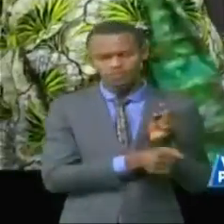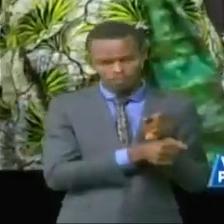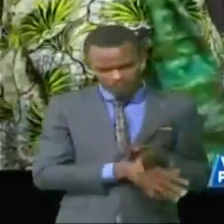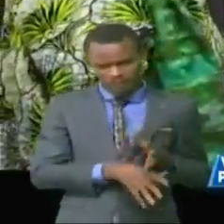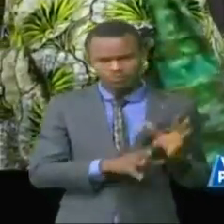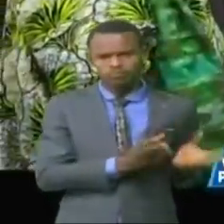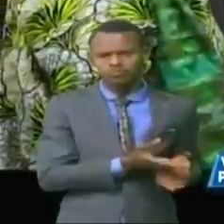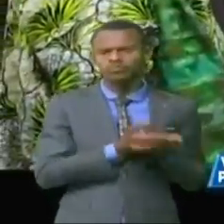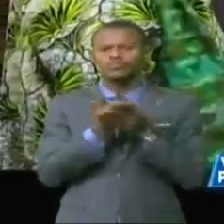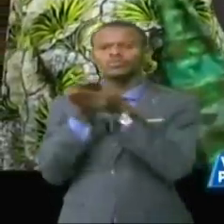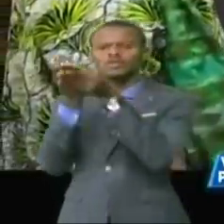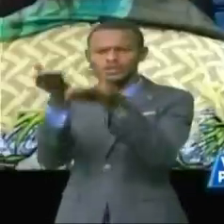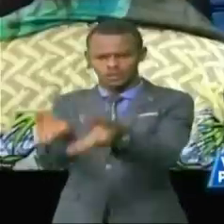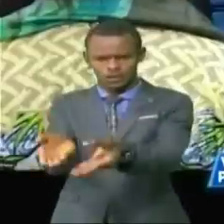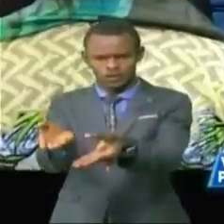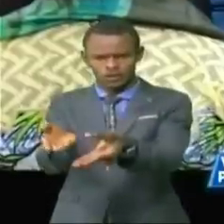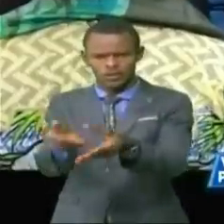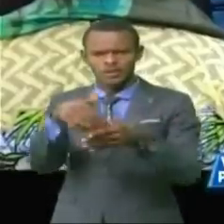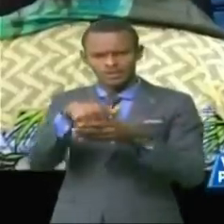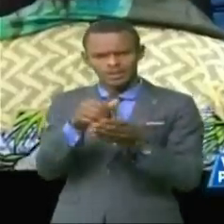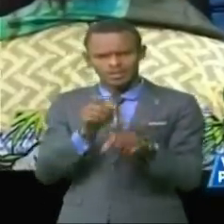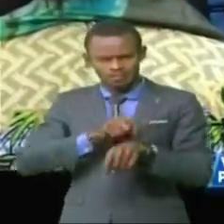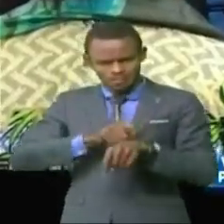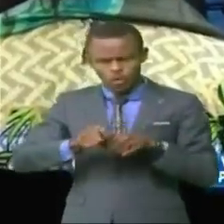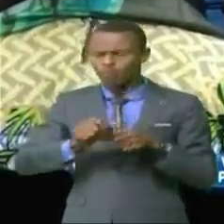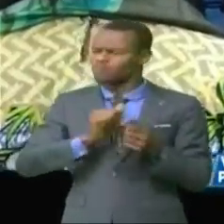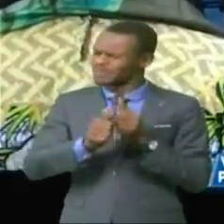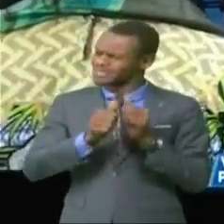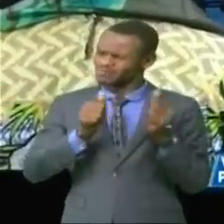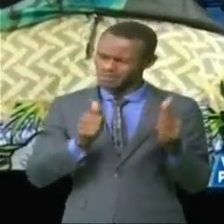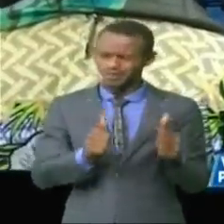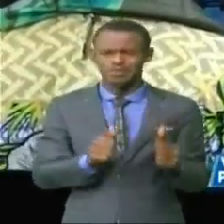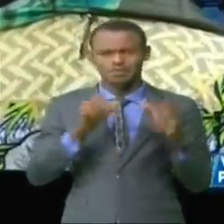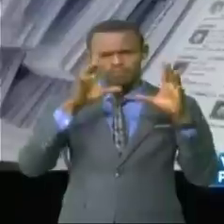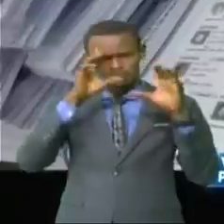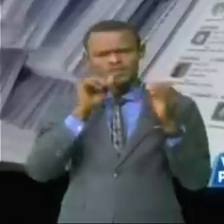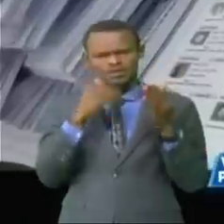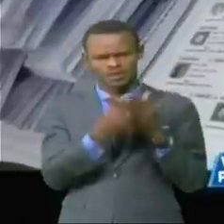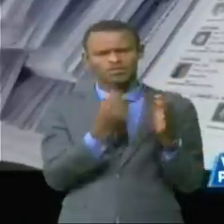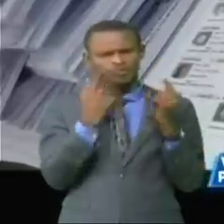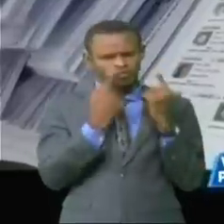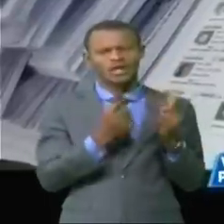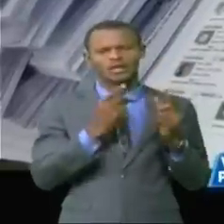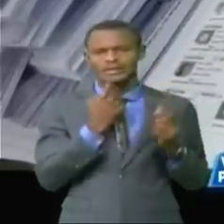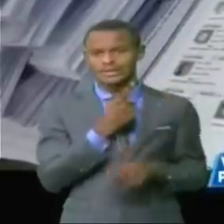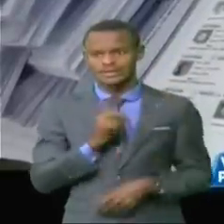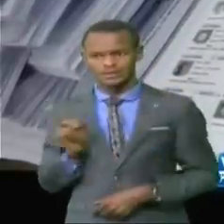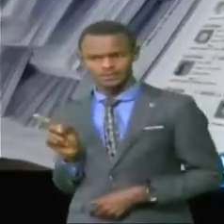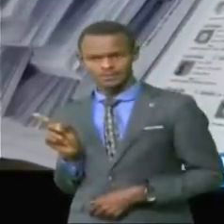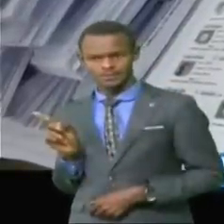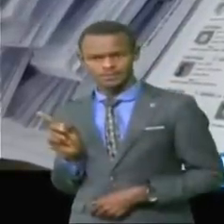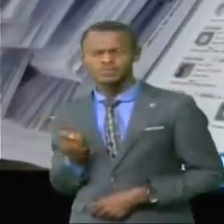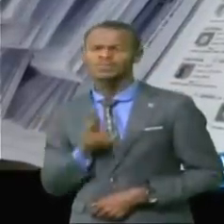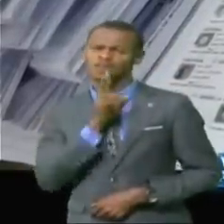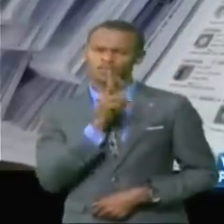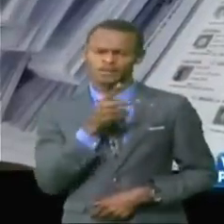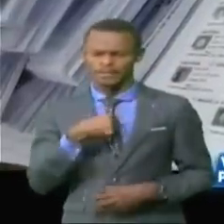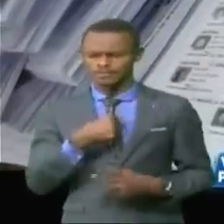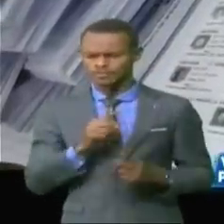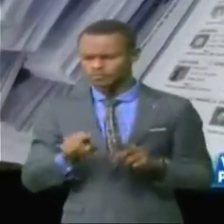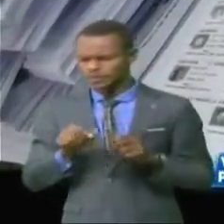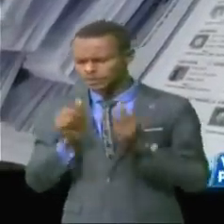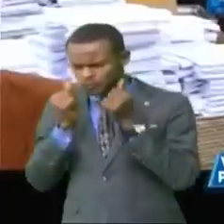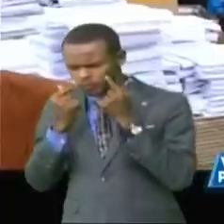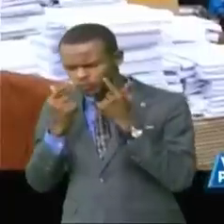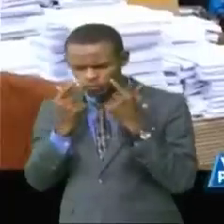administrative de la République démocratique du Congo, un travail qui se fait avec minutie. L'avantage de cet exercice, c'est que ça va permettre aux électeurs que nous sommes